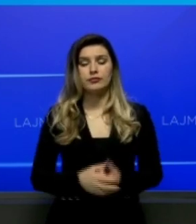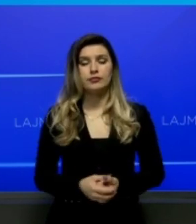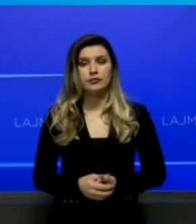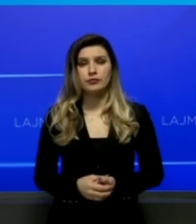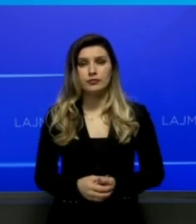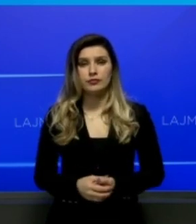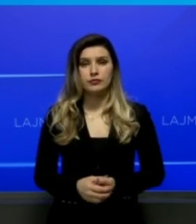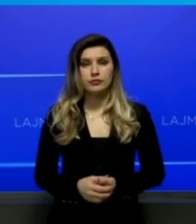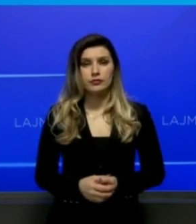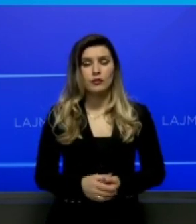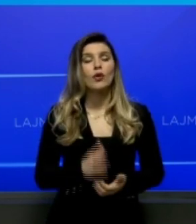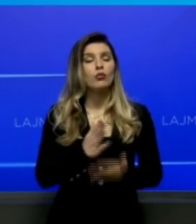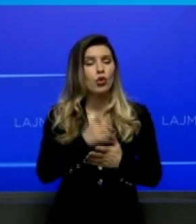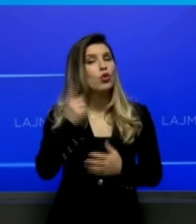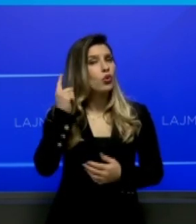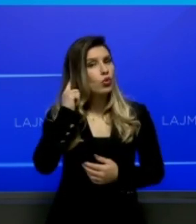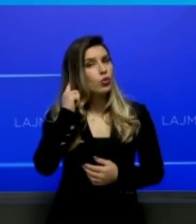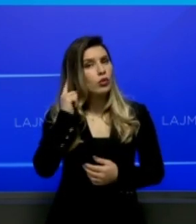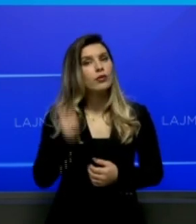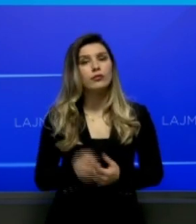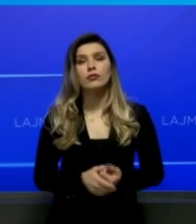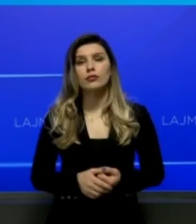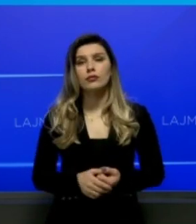Po kom dëgju.